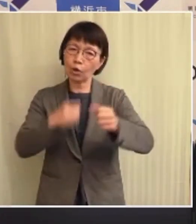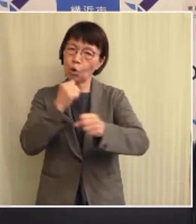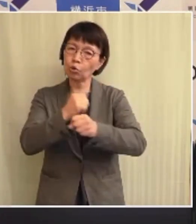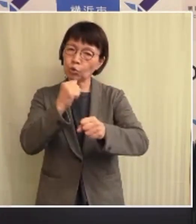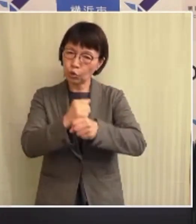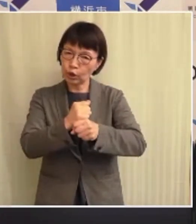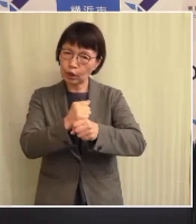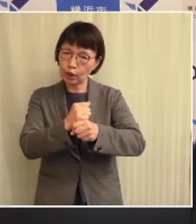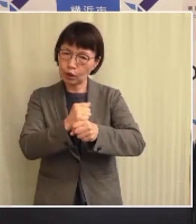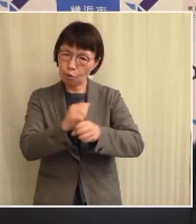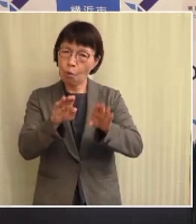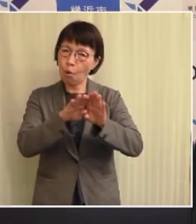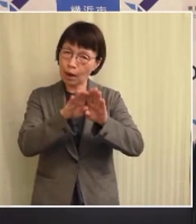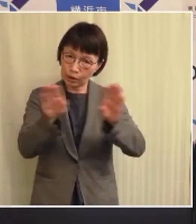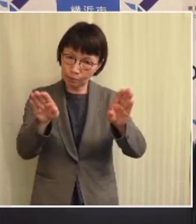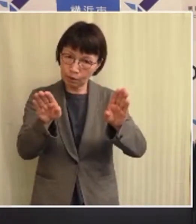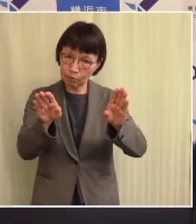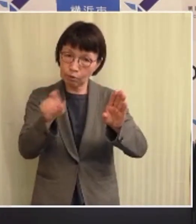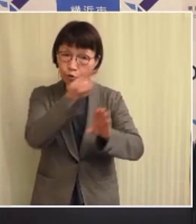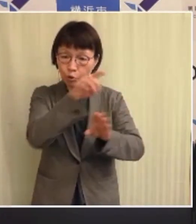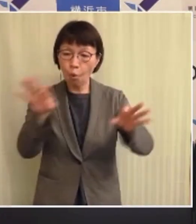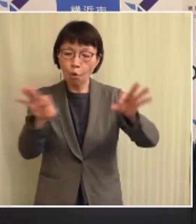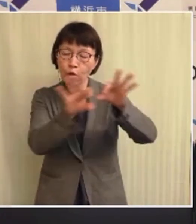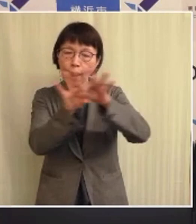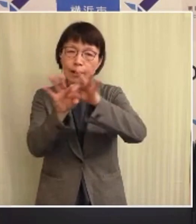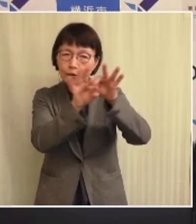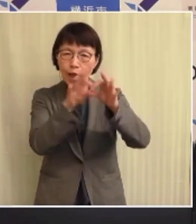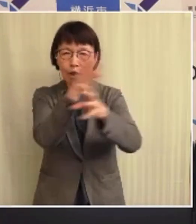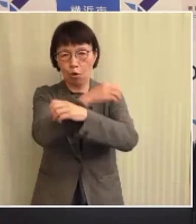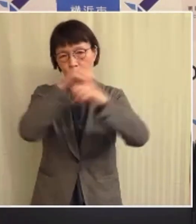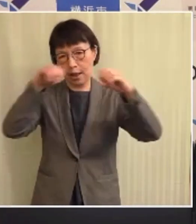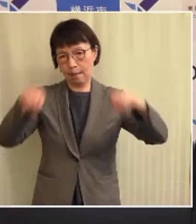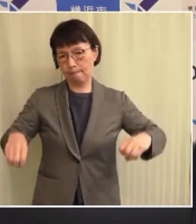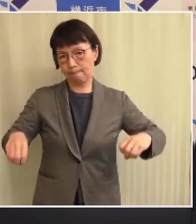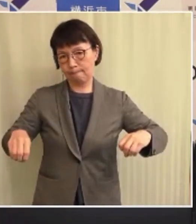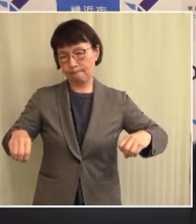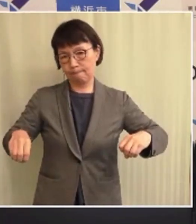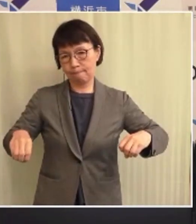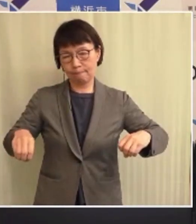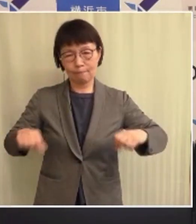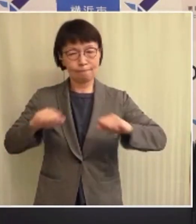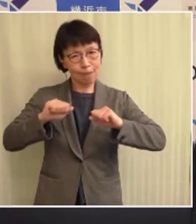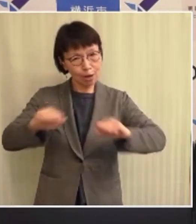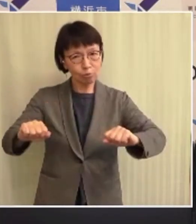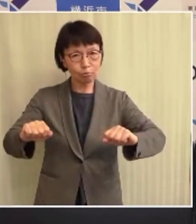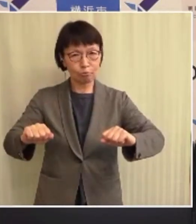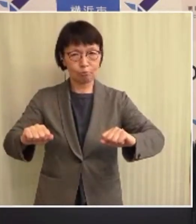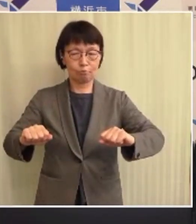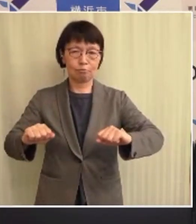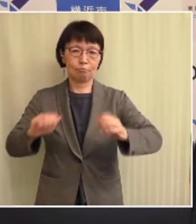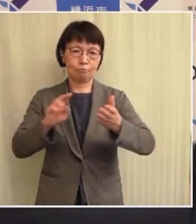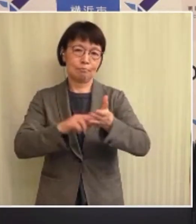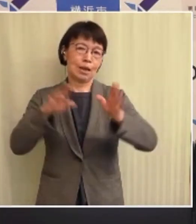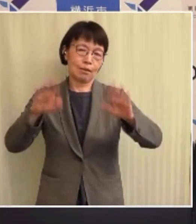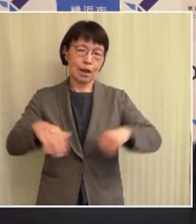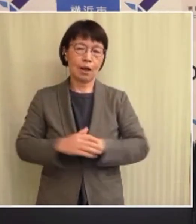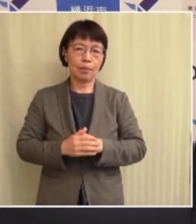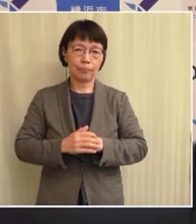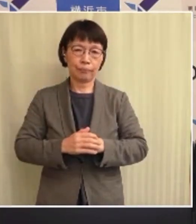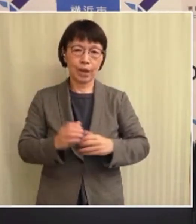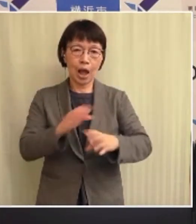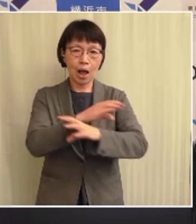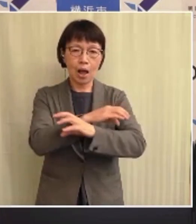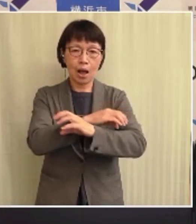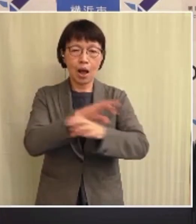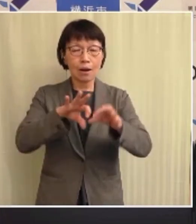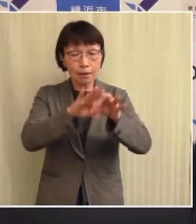開始する、このことで、連携協定を結ぶことになりました。連携協定、連携の内容といたし